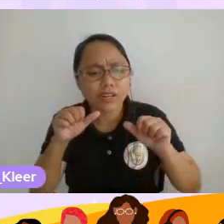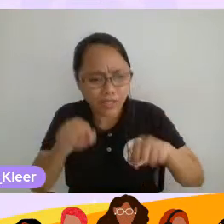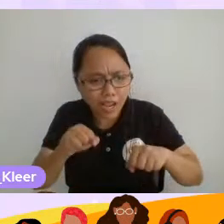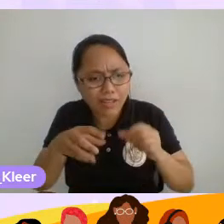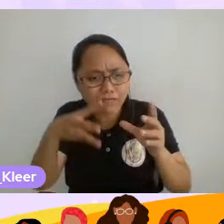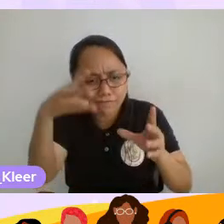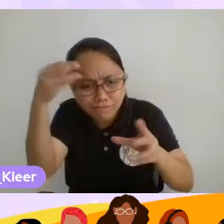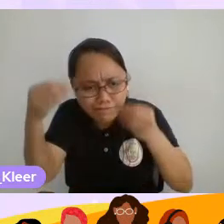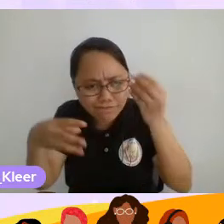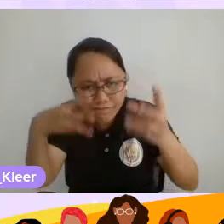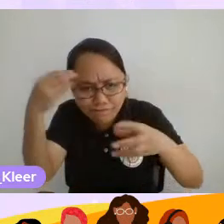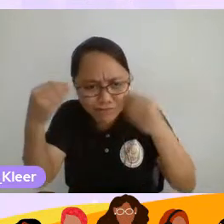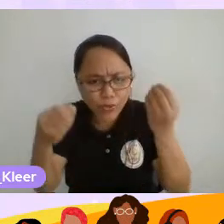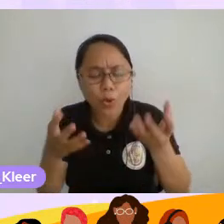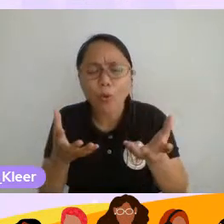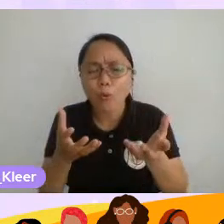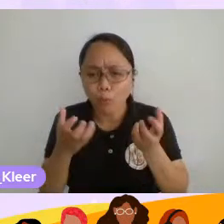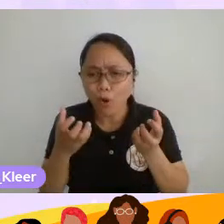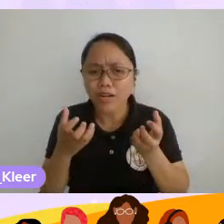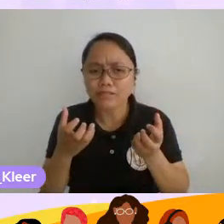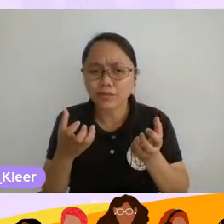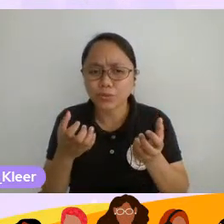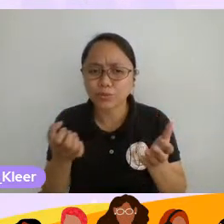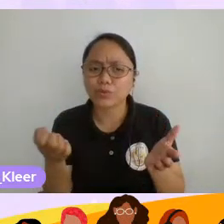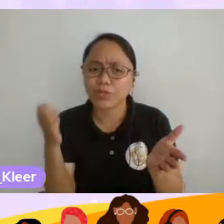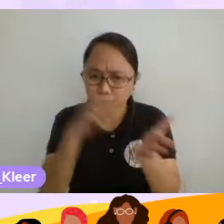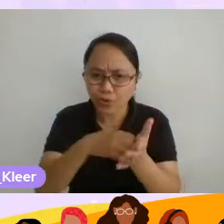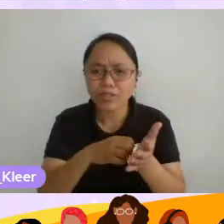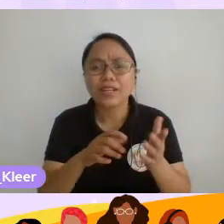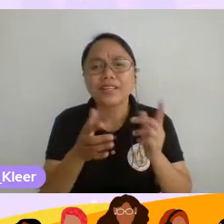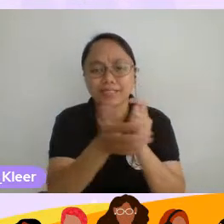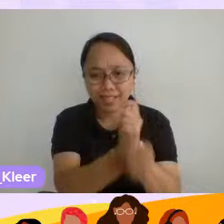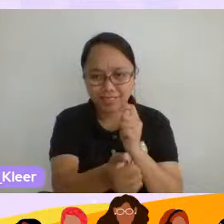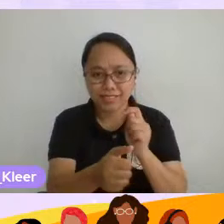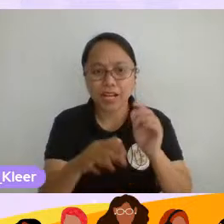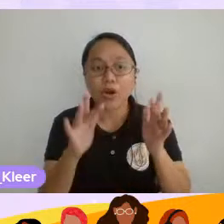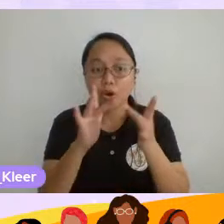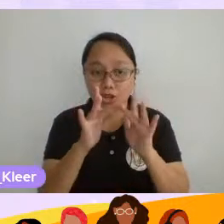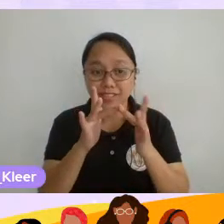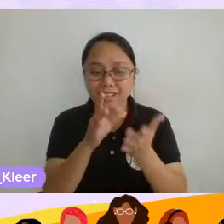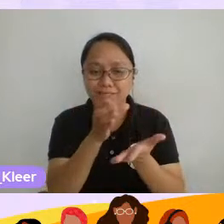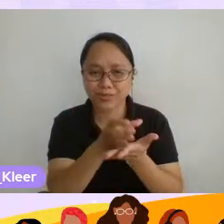po ang TESDA online program through the Massive Open Online Courses po.